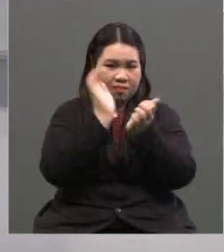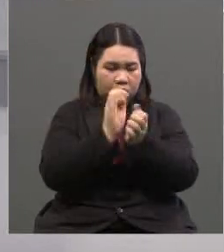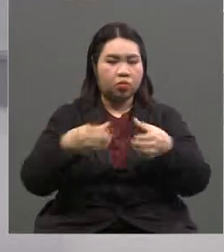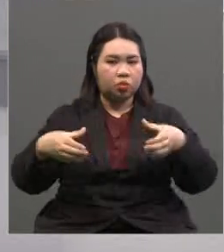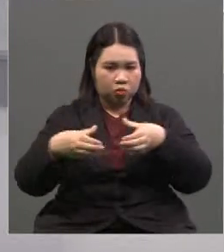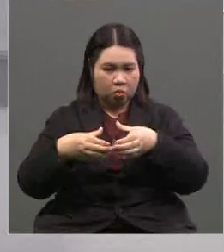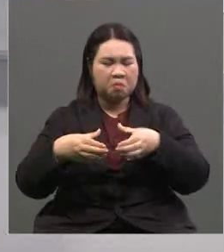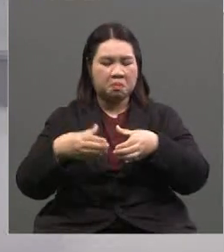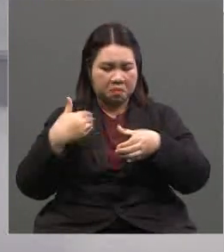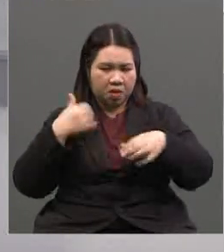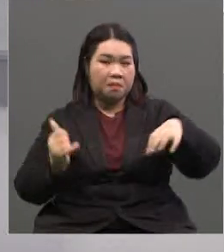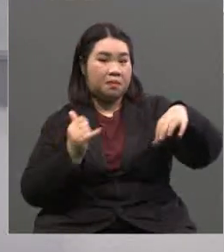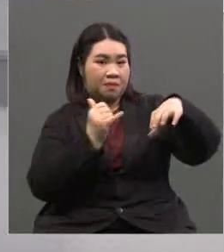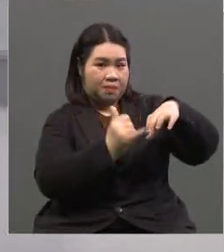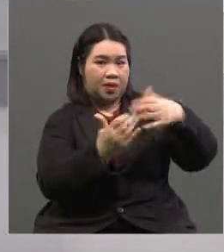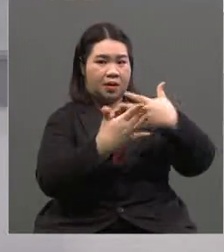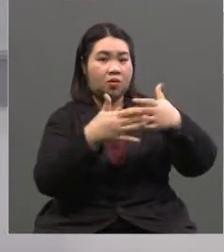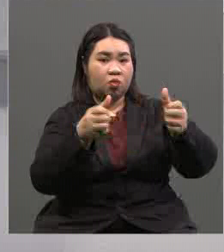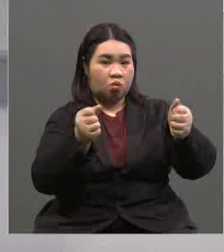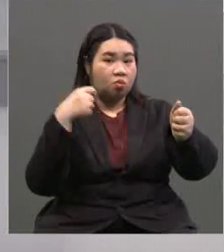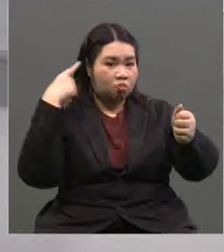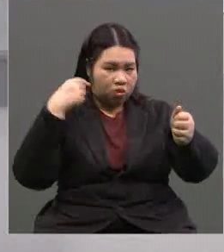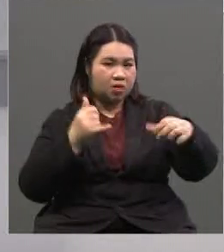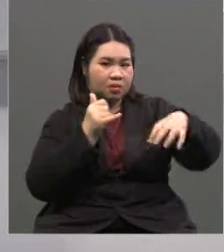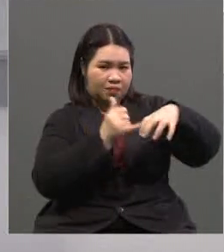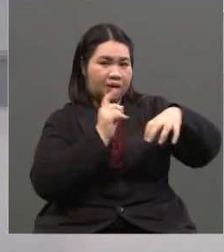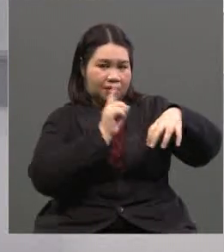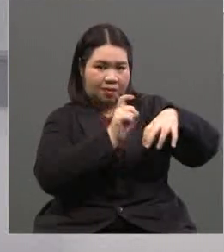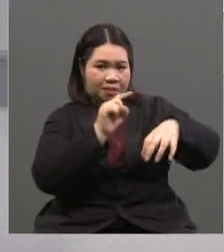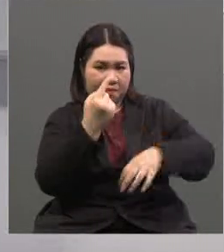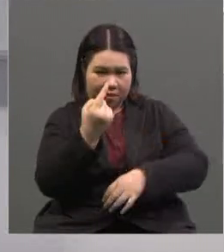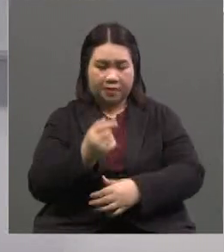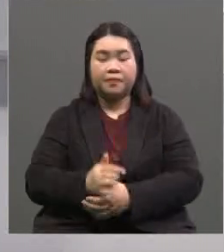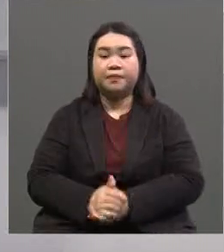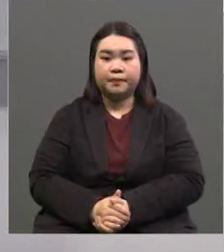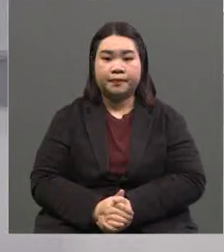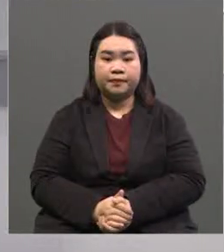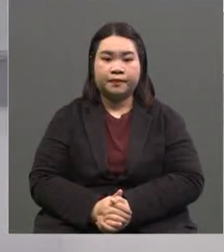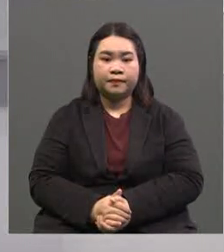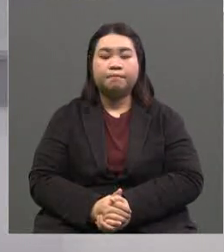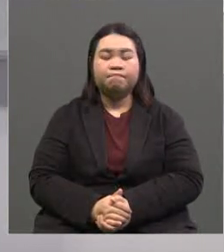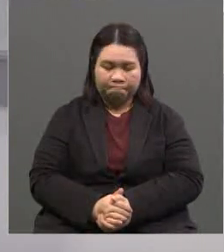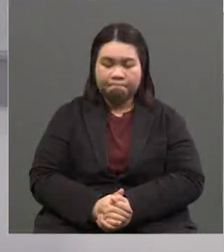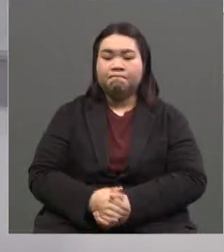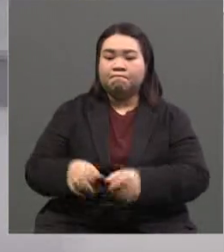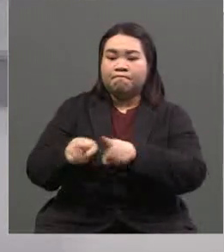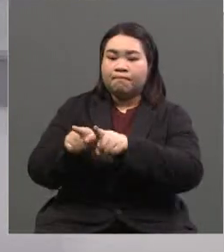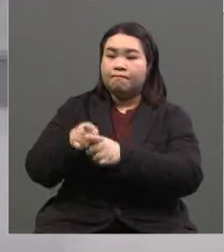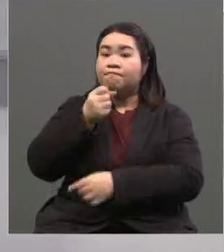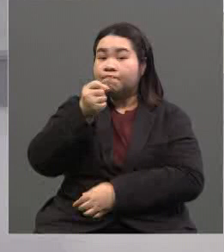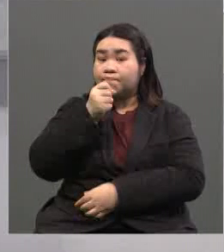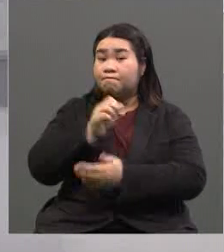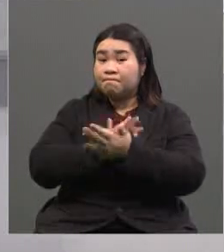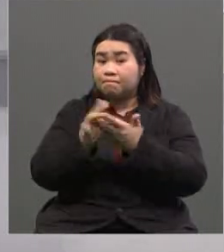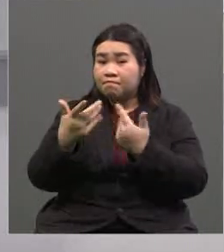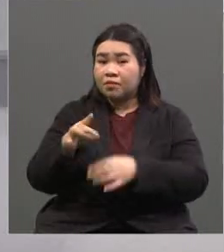ที่ก็จะไปพบแอมที่ทัณฑสถานหญิงกลางอีกครั้งหนึ่งเพื่อทำการสอบสวนหาข้อมูลเพิ่ม ก็อย่างที่บิ๊กโจ๊กให้สัมภาษณ์ไปเมื่อวานนี้ที่บอ